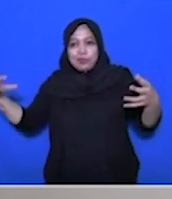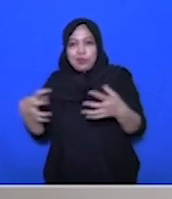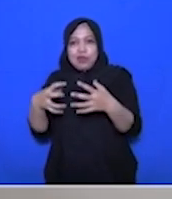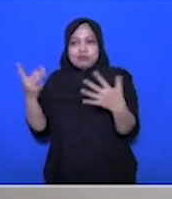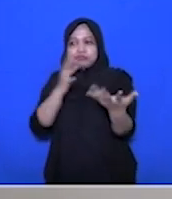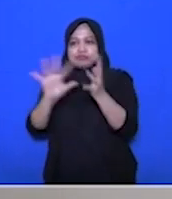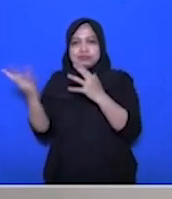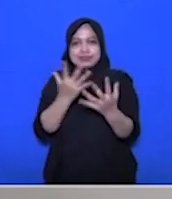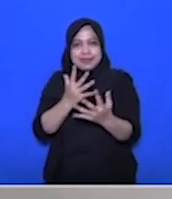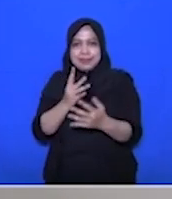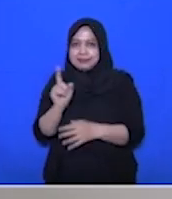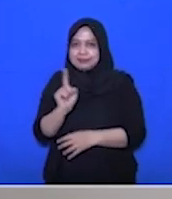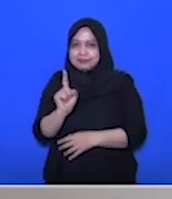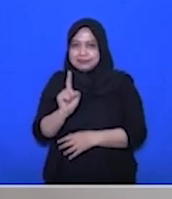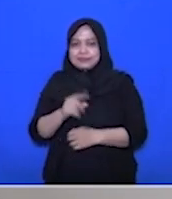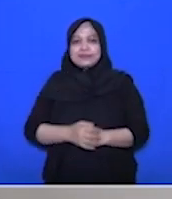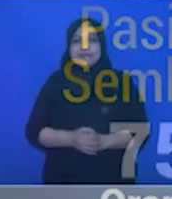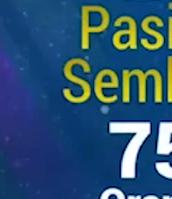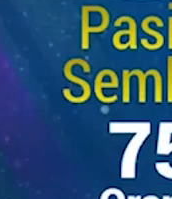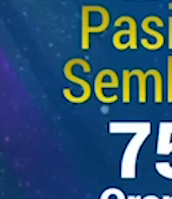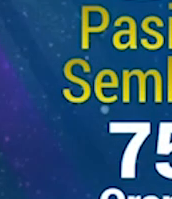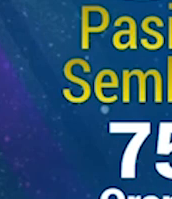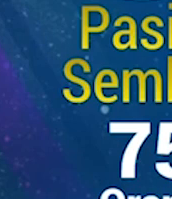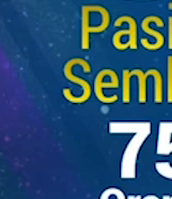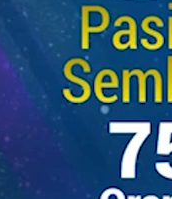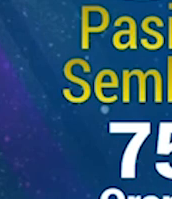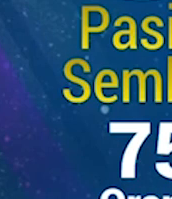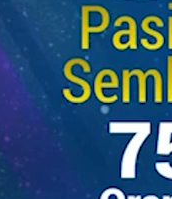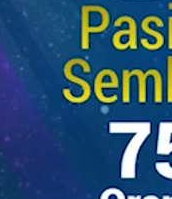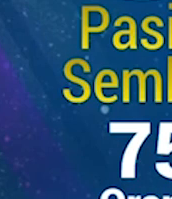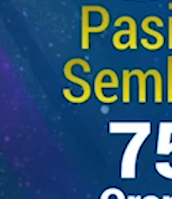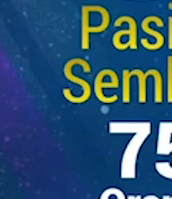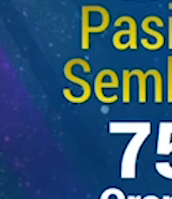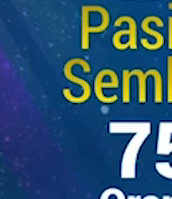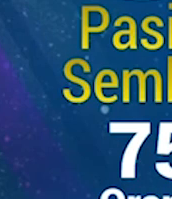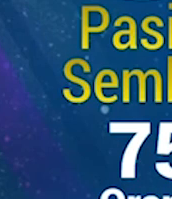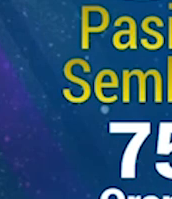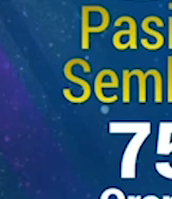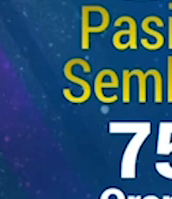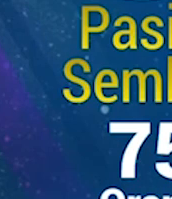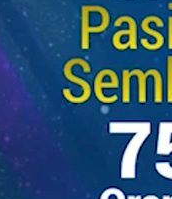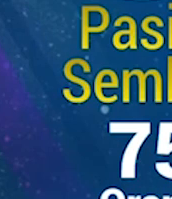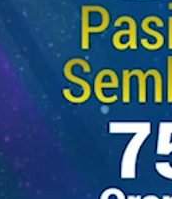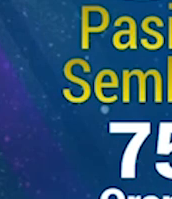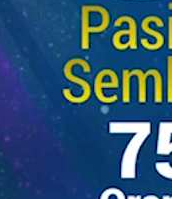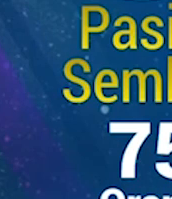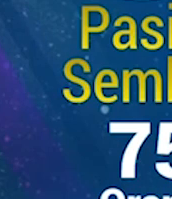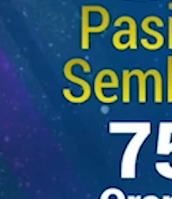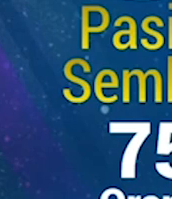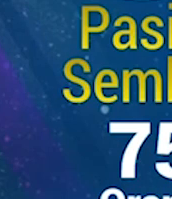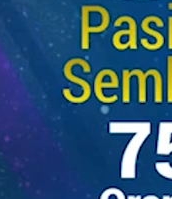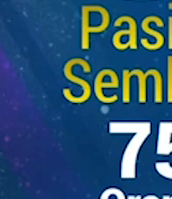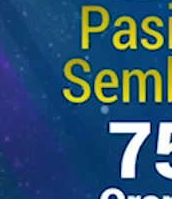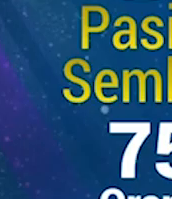padat Hai Cuci tangan pakai sabun hindari menyentuh wajah dan manakala